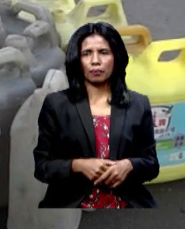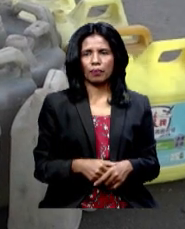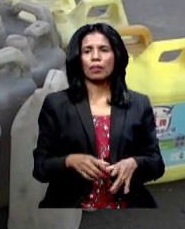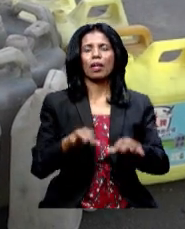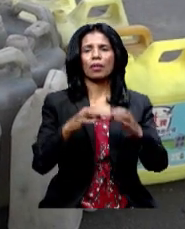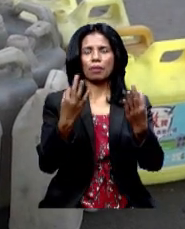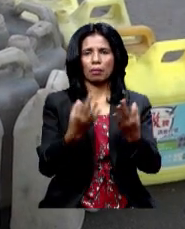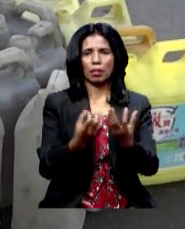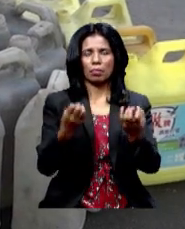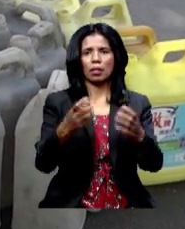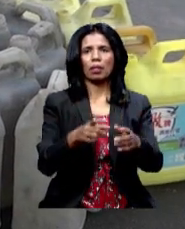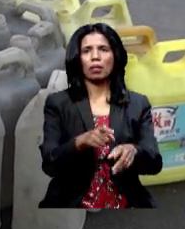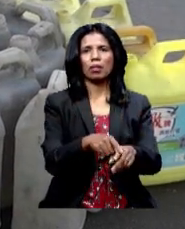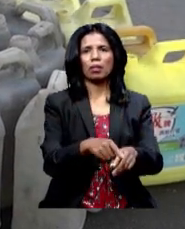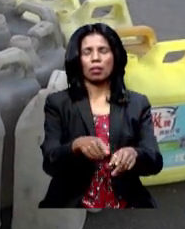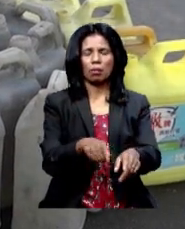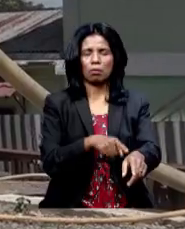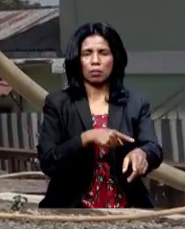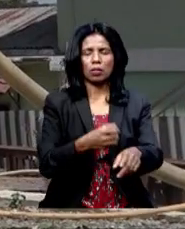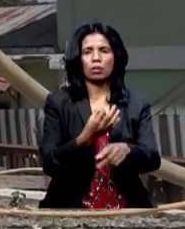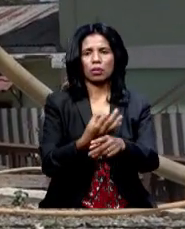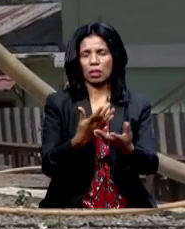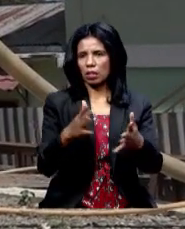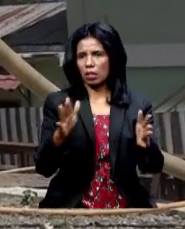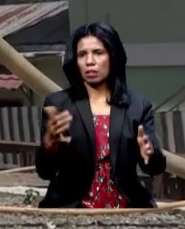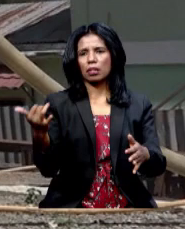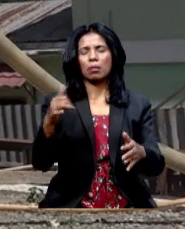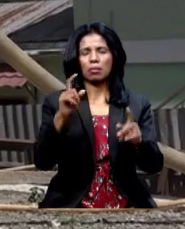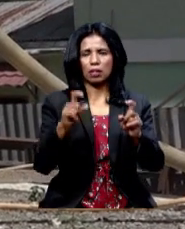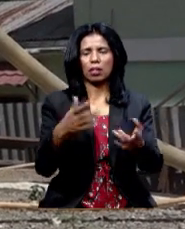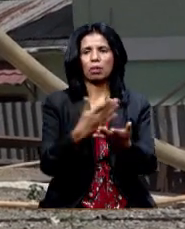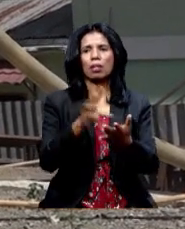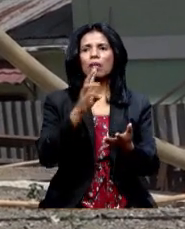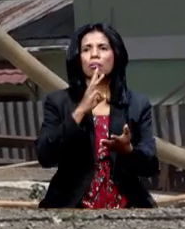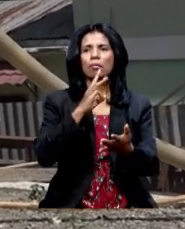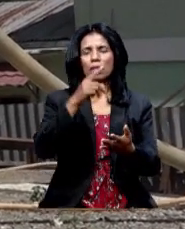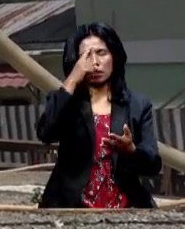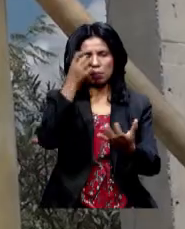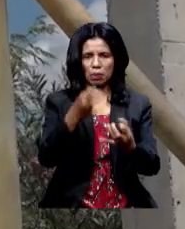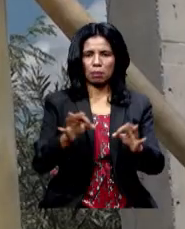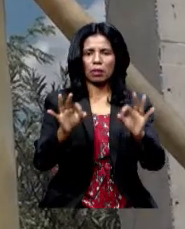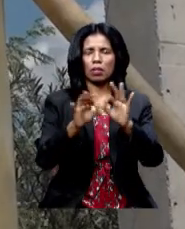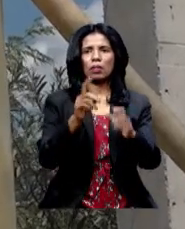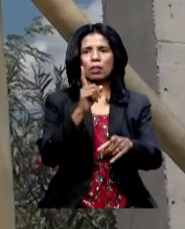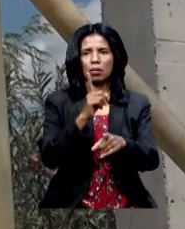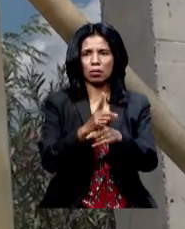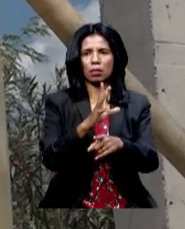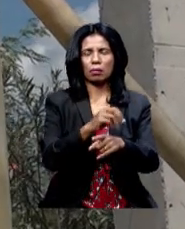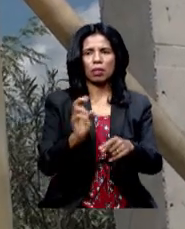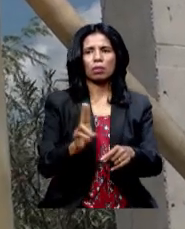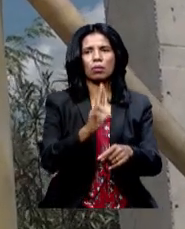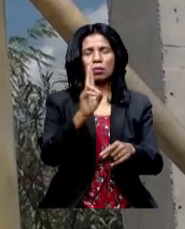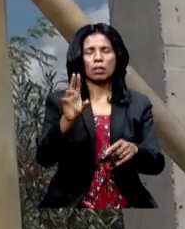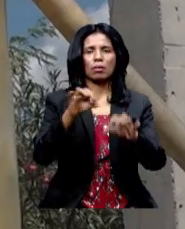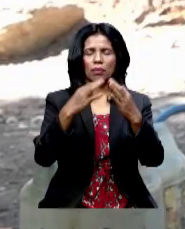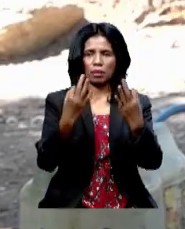família balong ne bemoris o rendimento kiik. Sira mos, ten ki sosa bemos, tambe importante tebes, nun ne bele usa ba